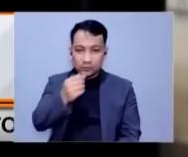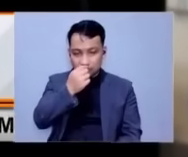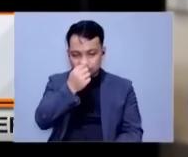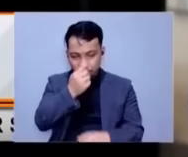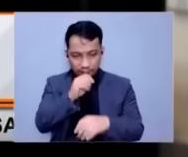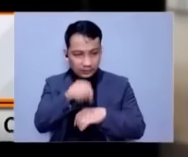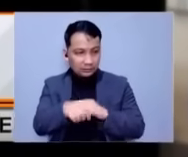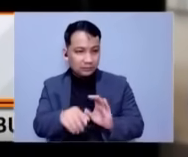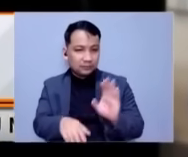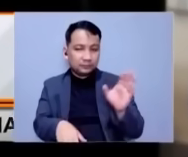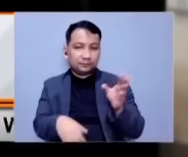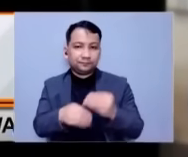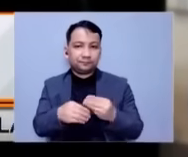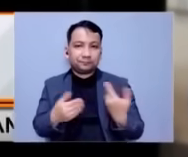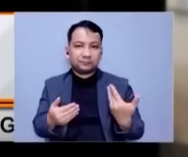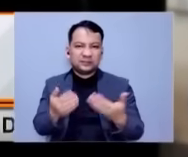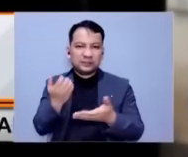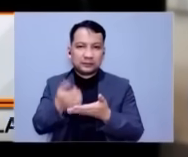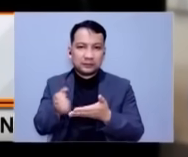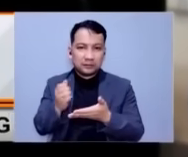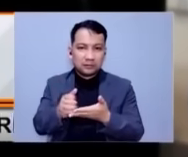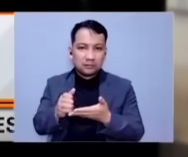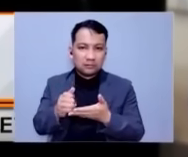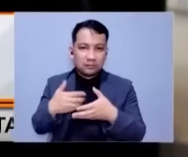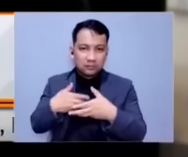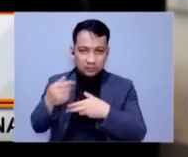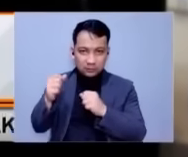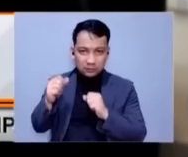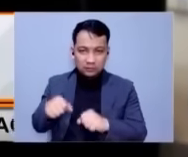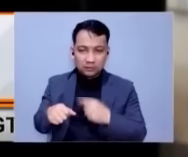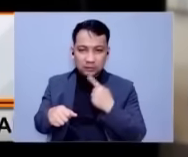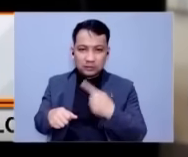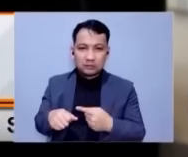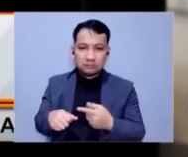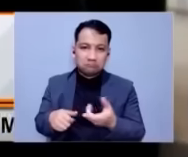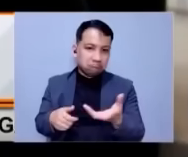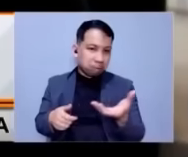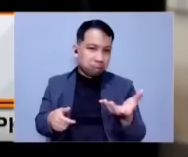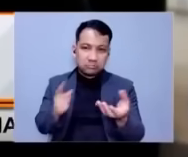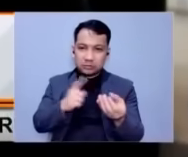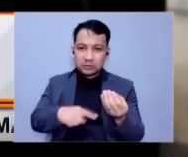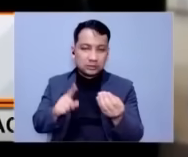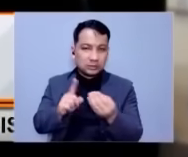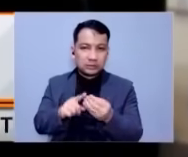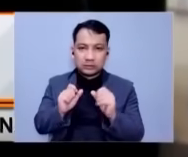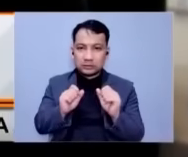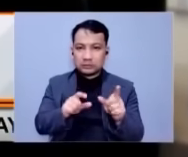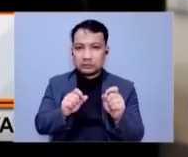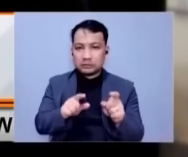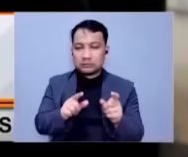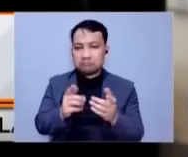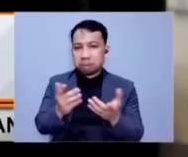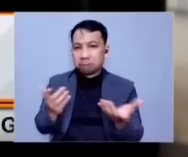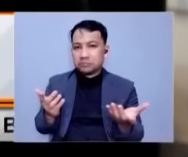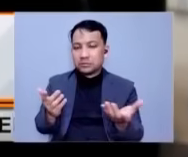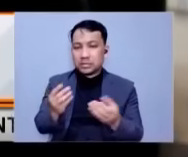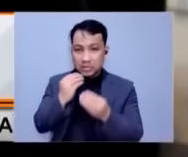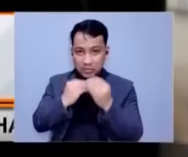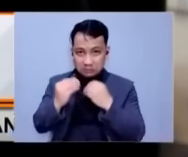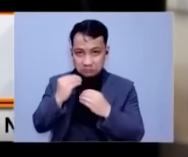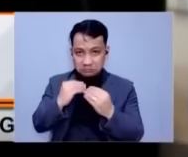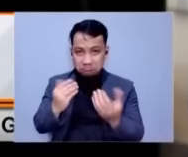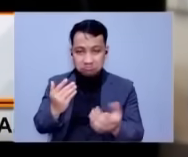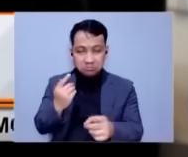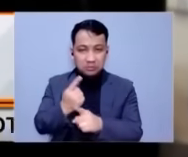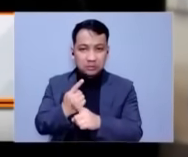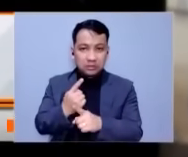yung paggastos nila sa labas, yung transportasyon, yung mga benta ng tindahan, siyempre kung kakain sila, no?